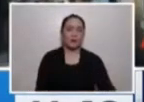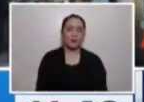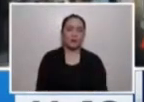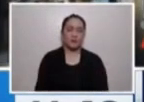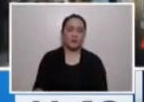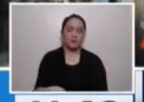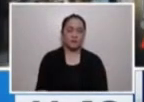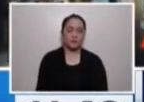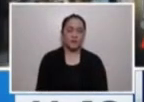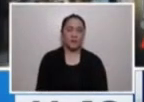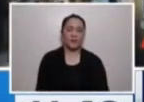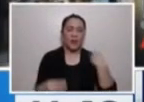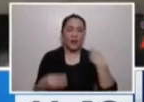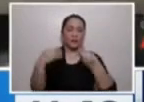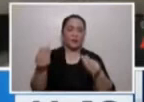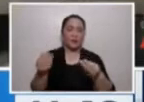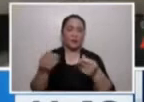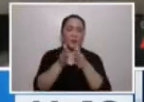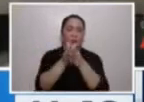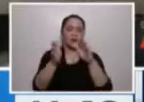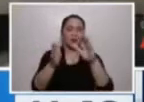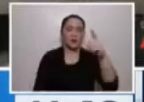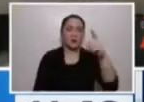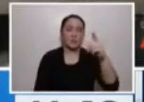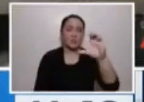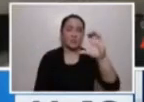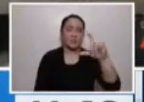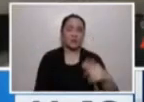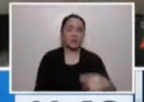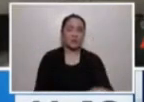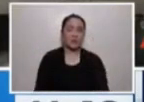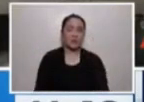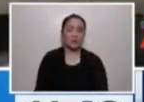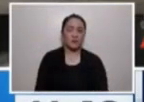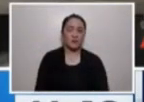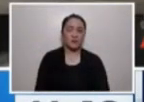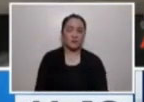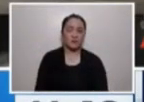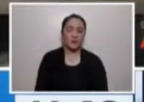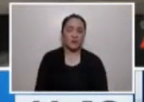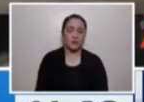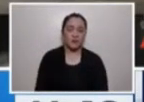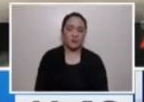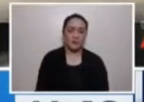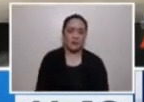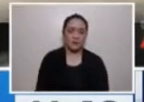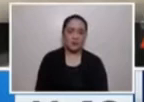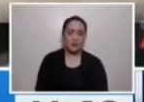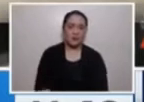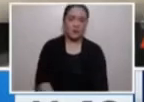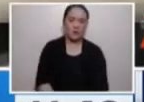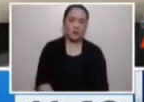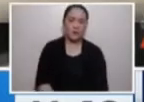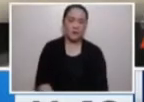o GCQ dulot ng COVID-19. Ito ay nangkusang loob ng tulong-tulong ang mga residente kung saan